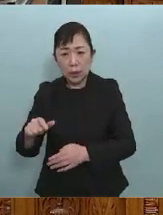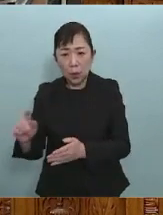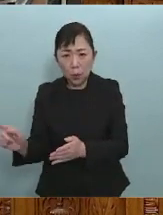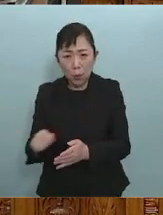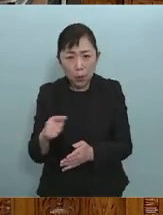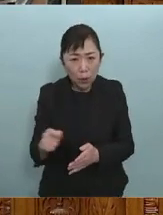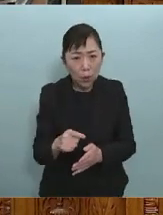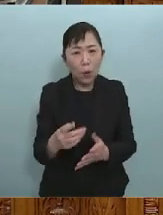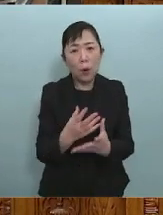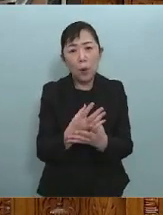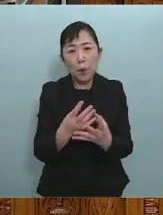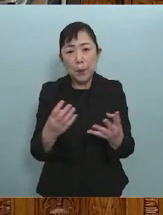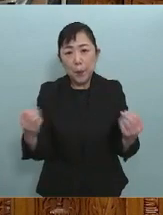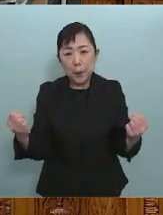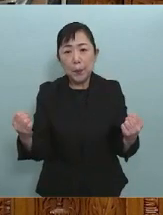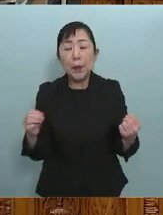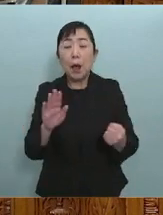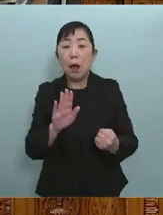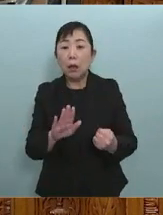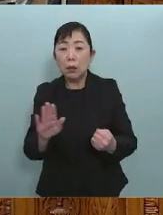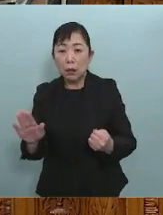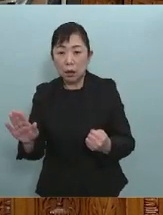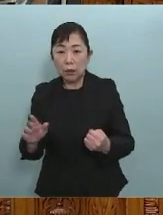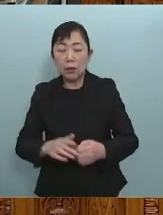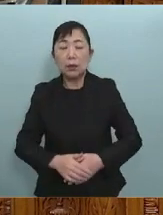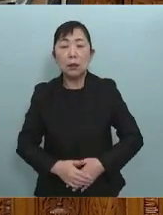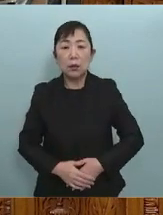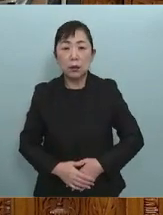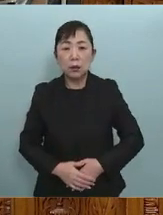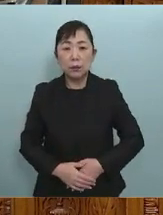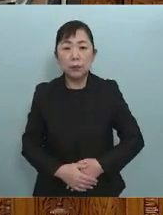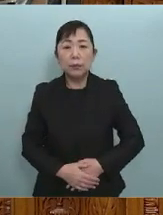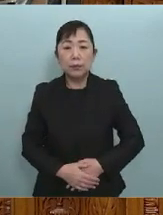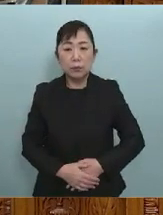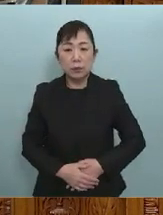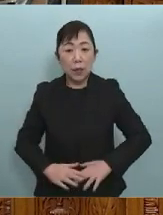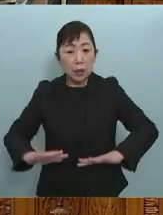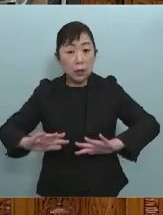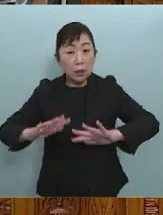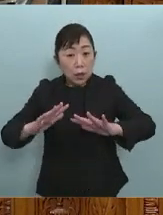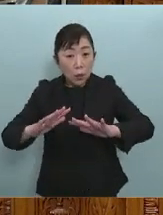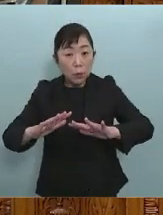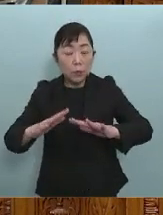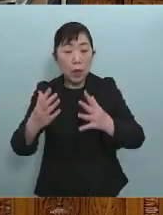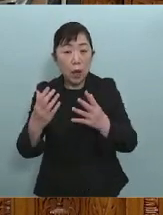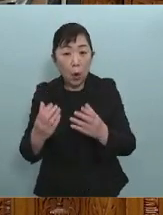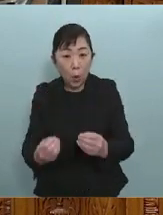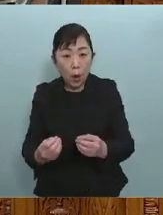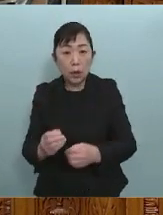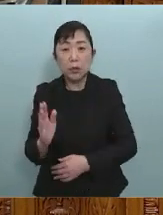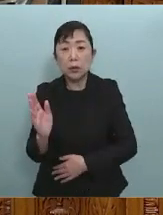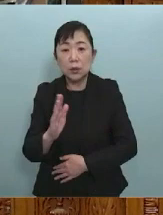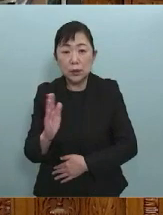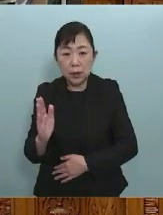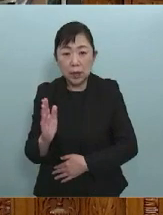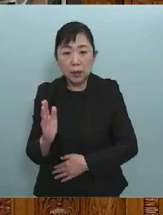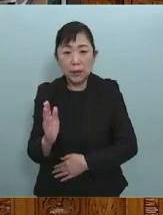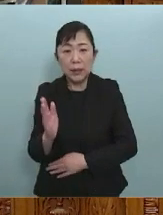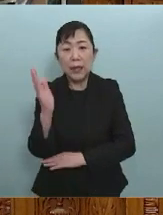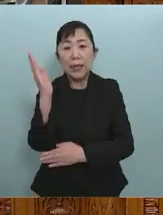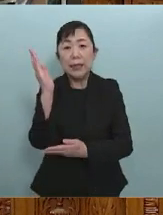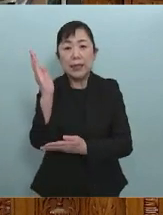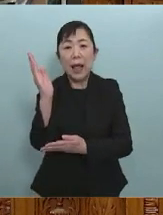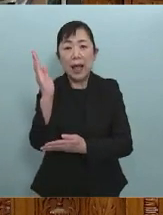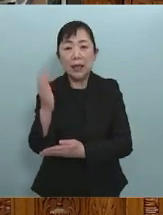直面する中でえ単にま議論するだけではなくしてえ政治の役割とし